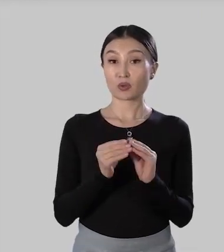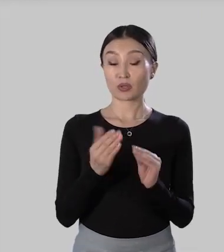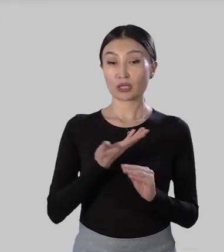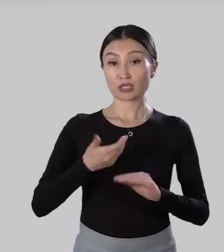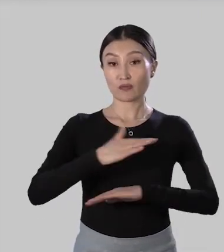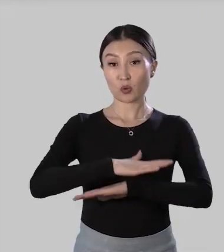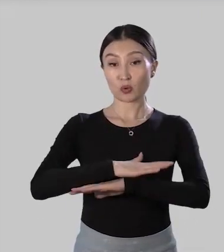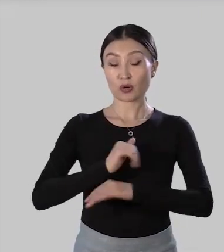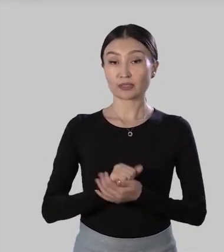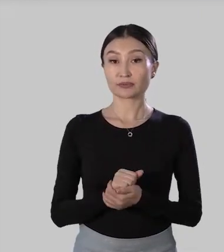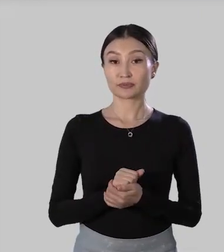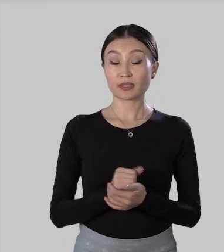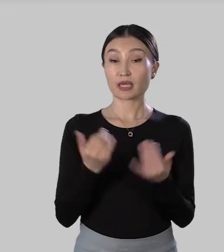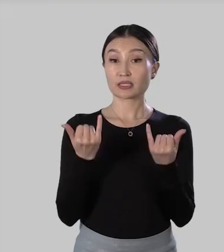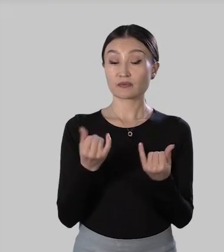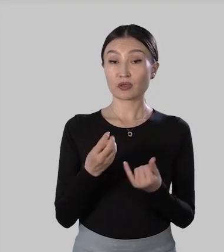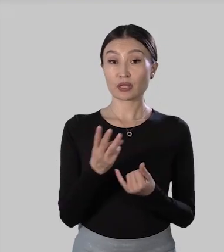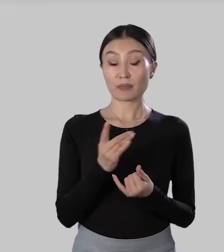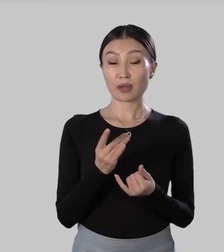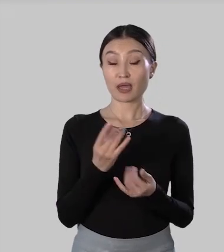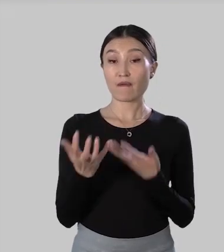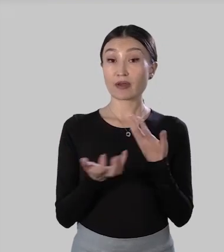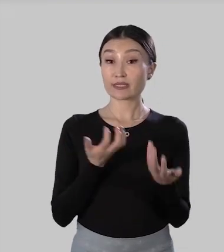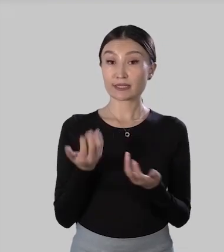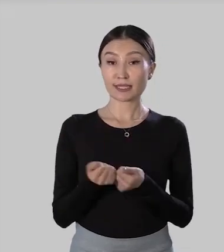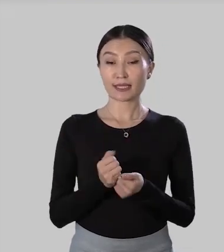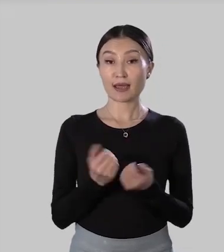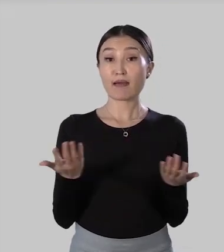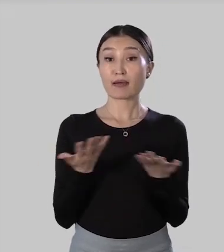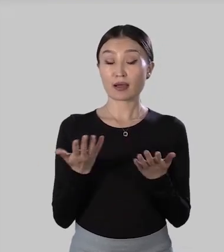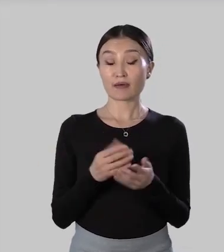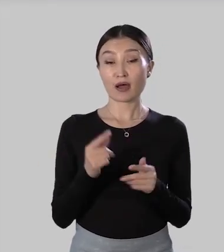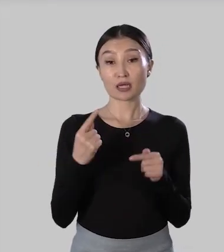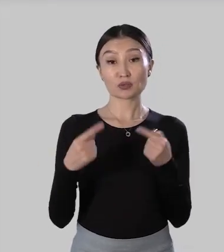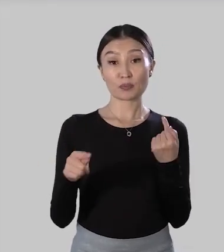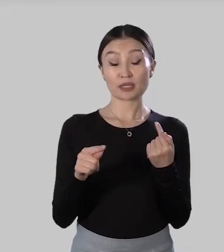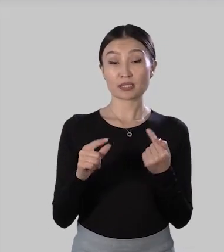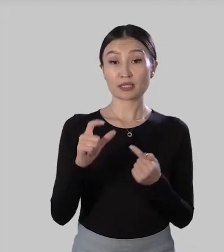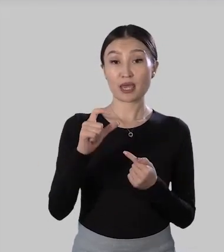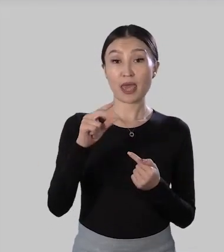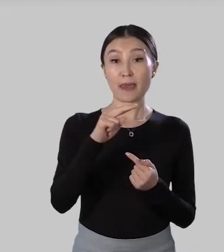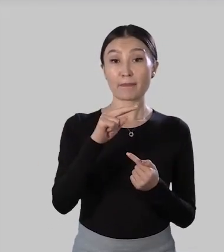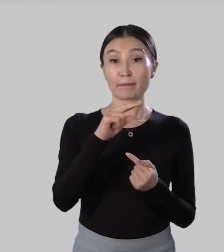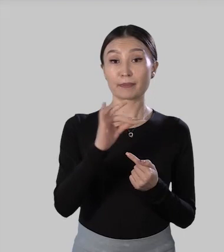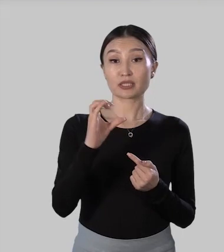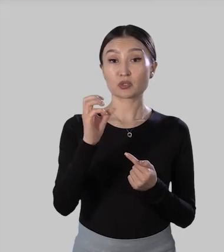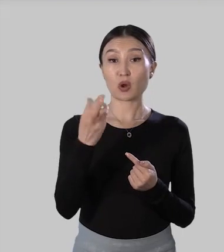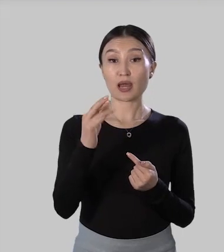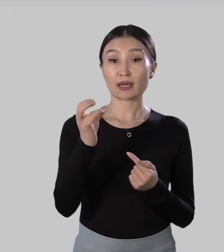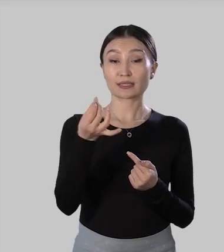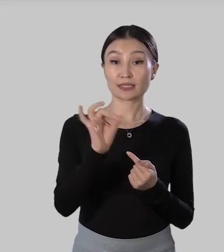Подведем итоги нашего урока. Сегодня мы выяснили, каковы особенности эпистолярного